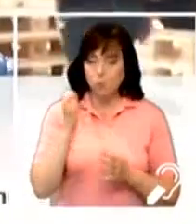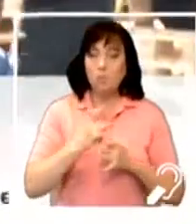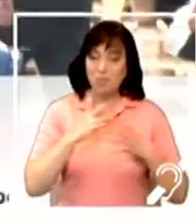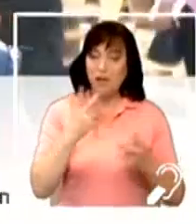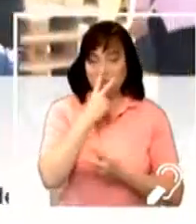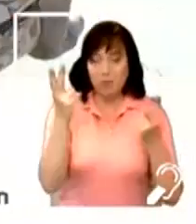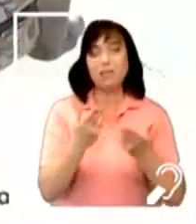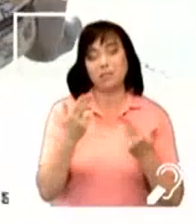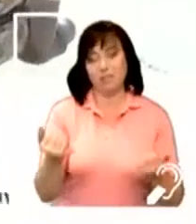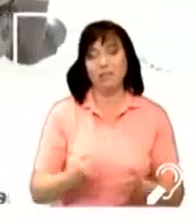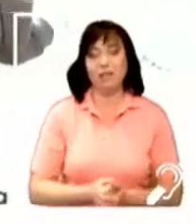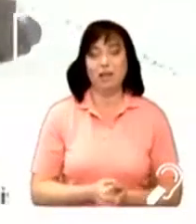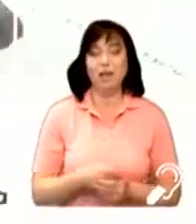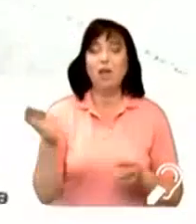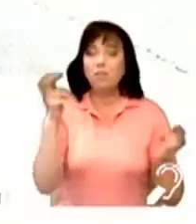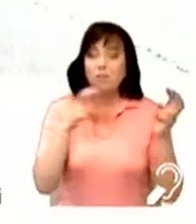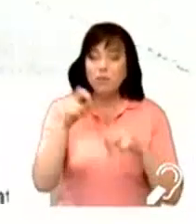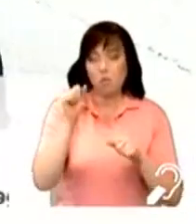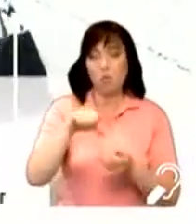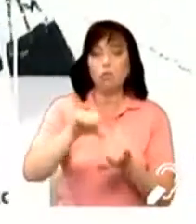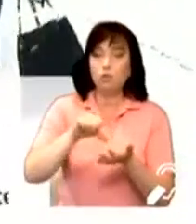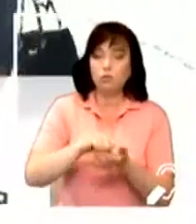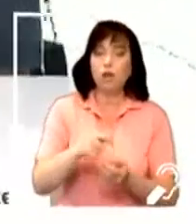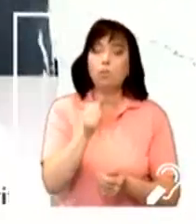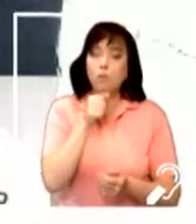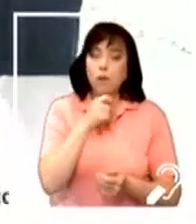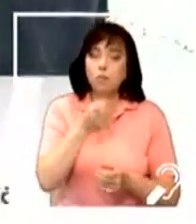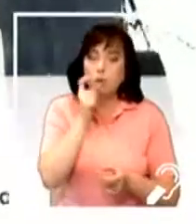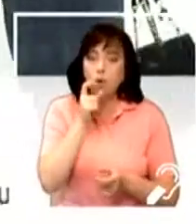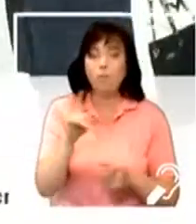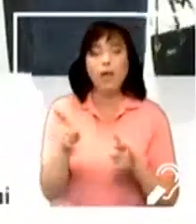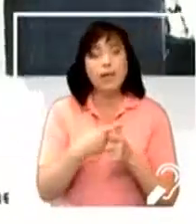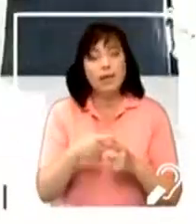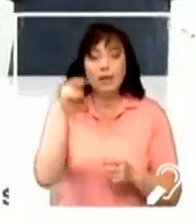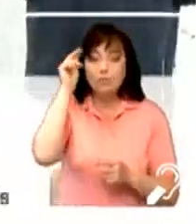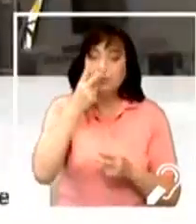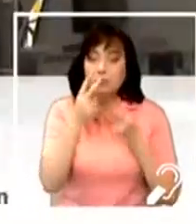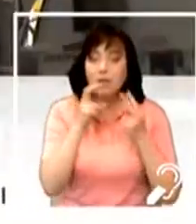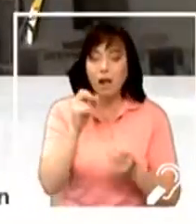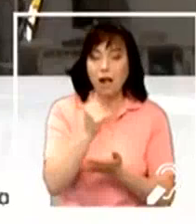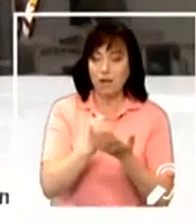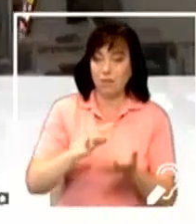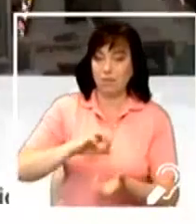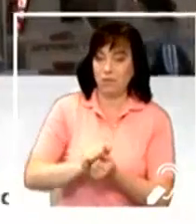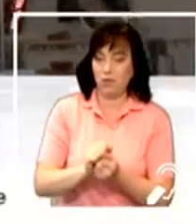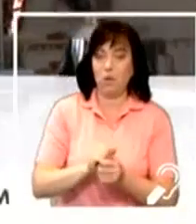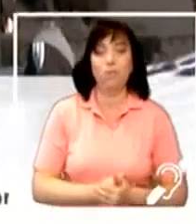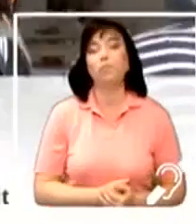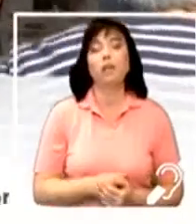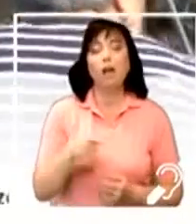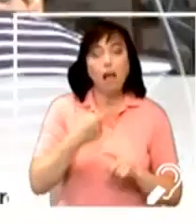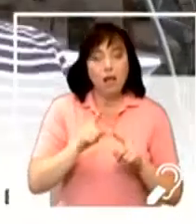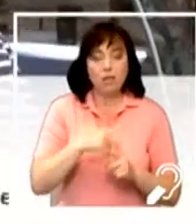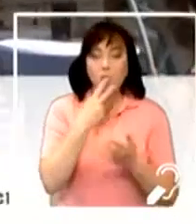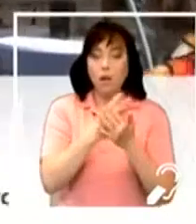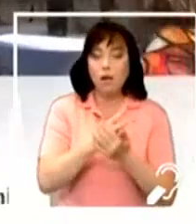sărbătoare? Da. Vizitatorii pot participa la degustări sau ateliere de meșteșugărit. E o demonstrație a capacităților